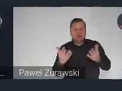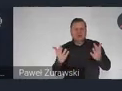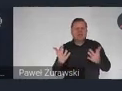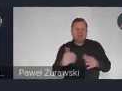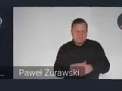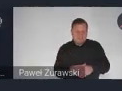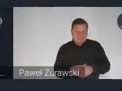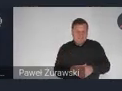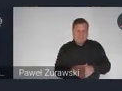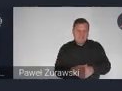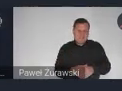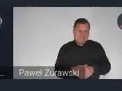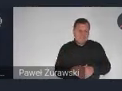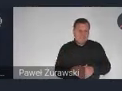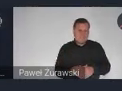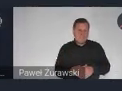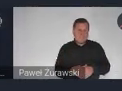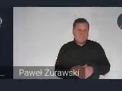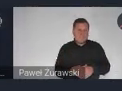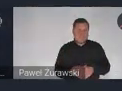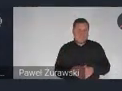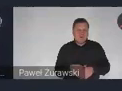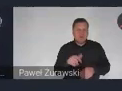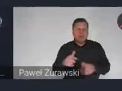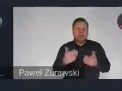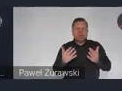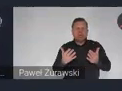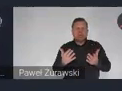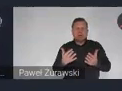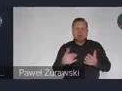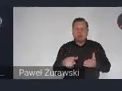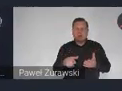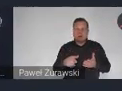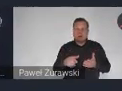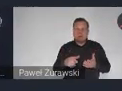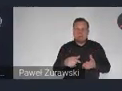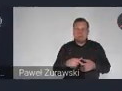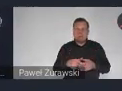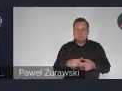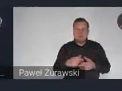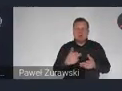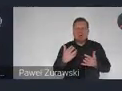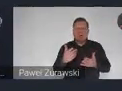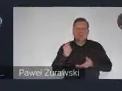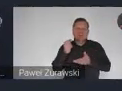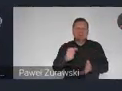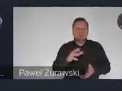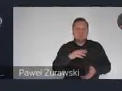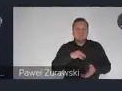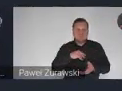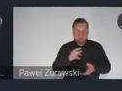ile będzie można tutaj o ile można się ubiegać jeśli chodzi o alokacje